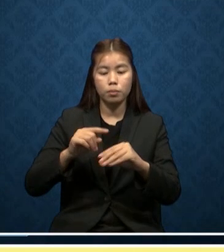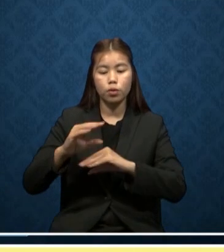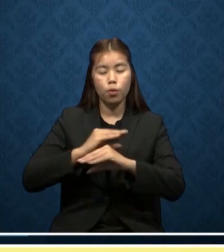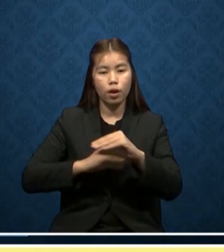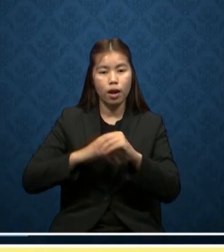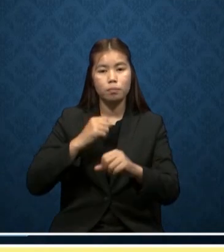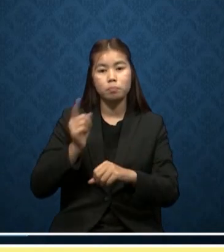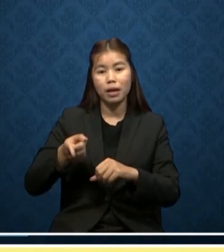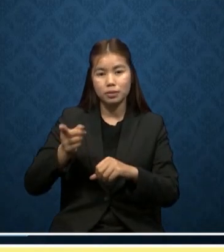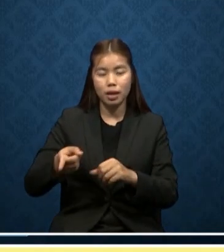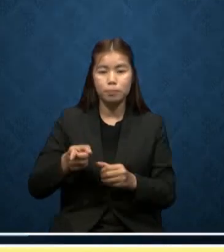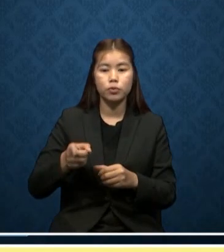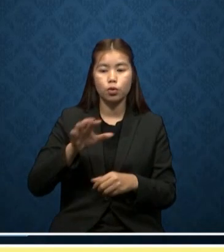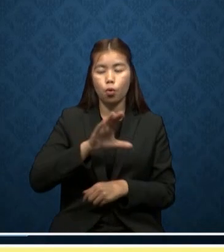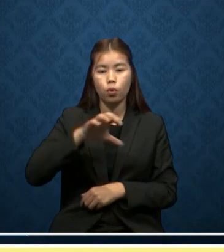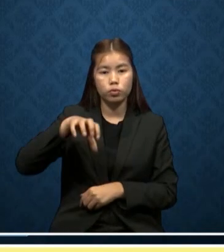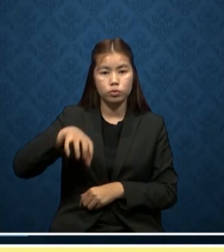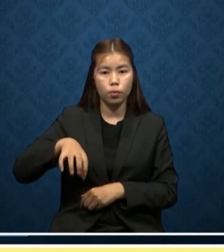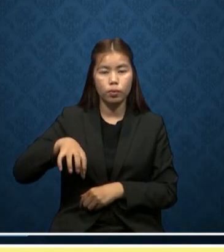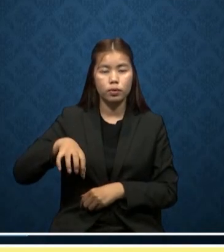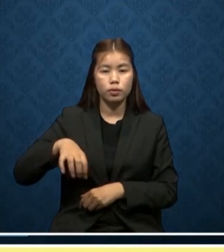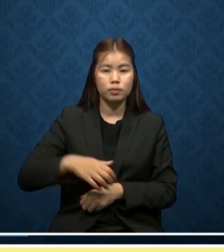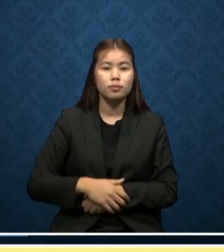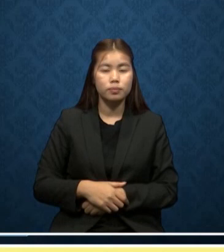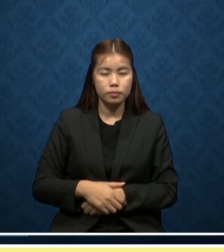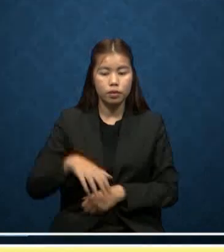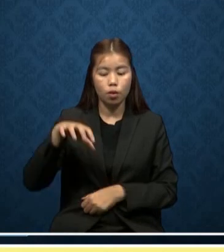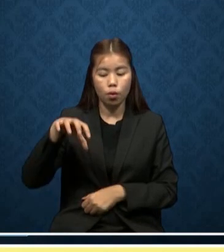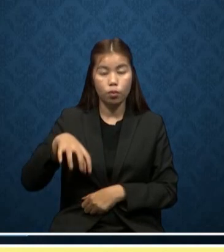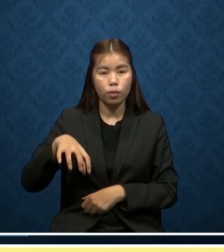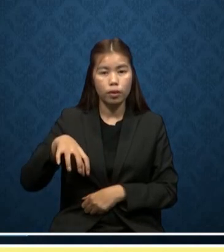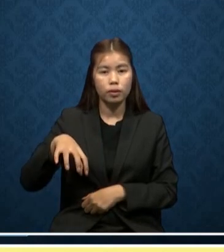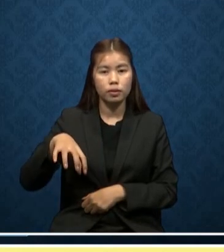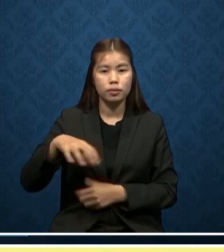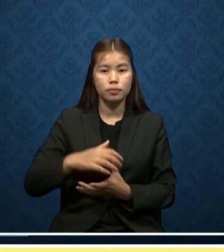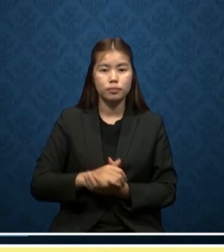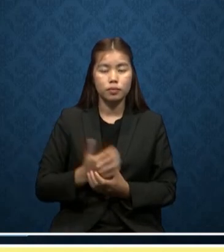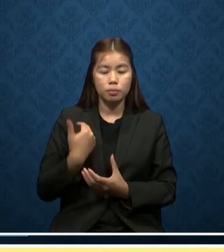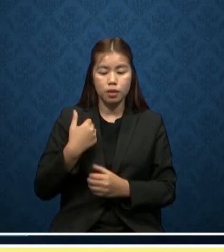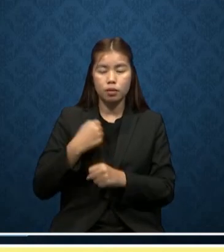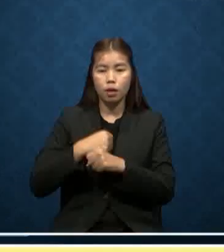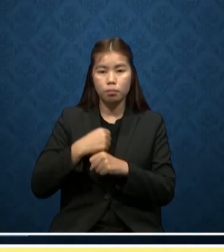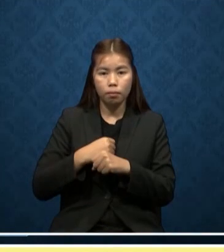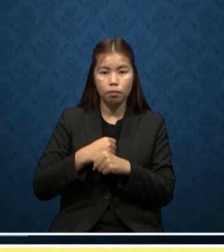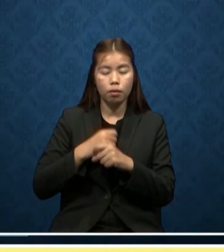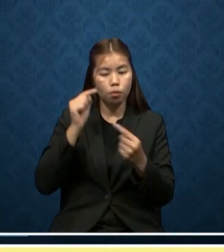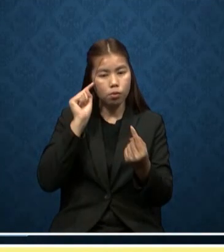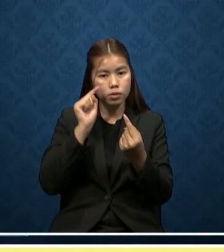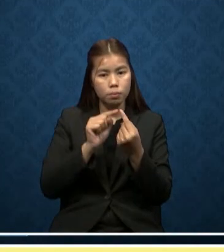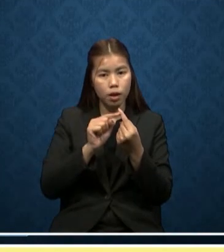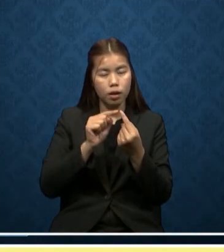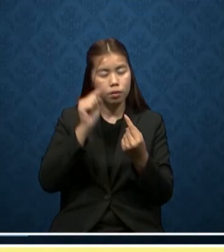หน่วยไม่ใช่โโครงการที่จะขับเคลื่อนเป้าหมายอย่างมีนสำคัญนะครับไม่ตอบสนองต่อค่าเป้าหมายอัน